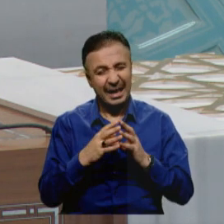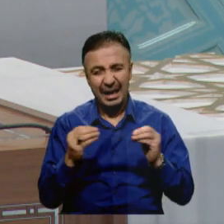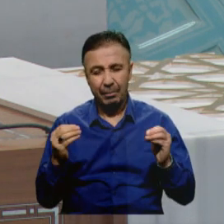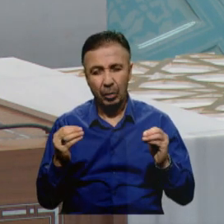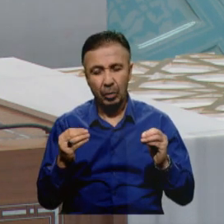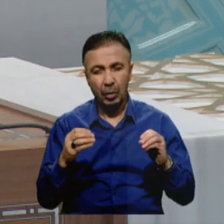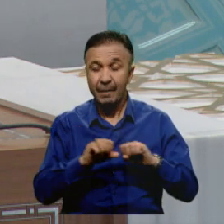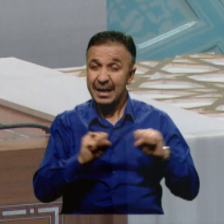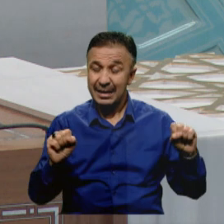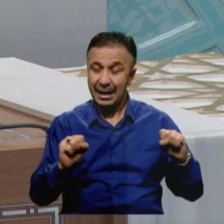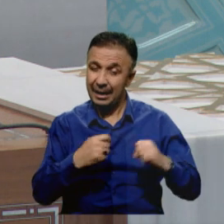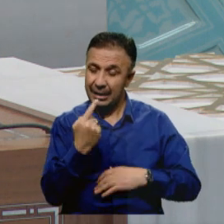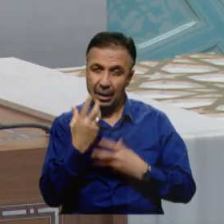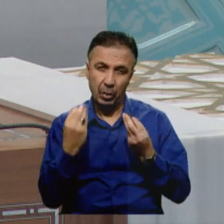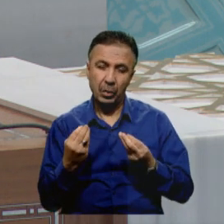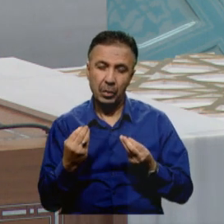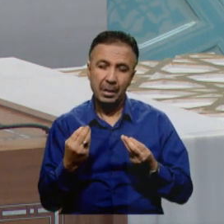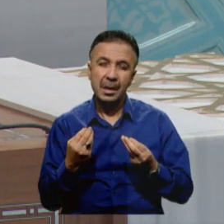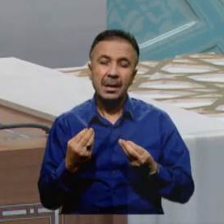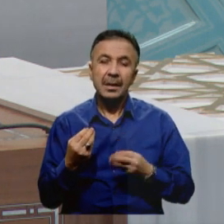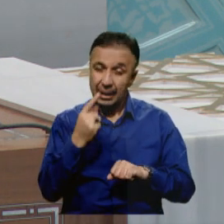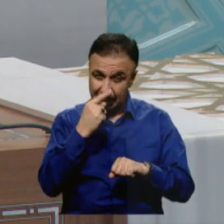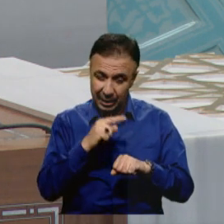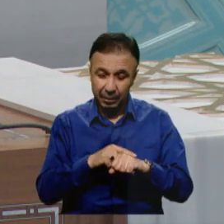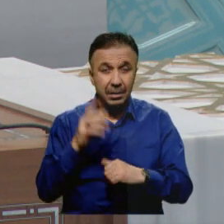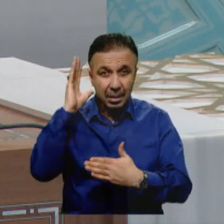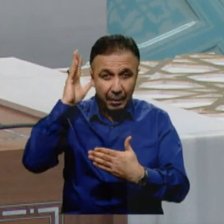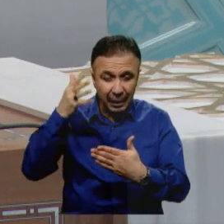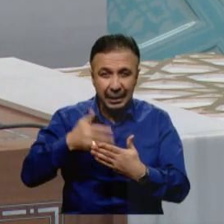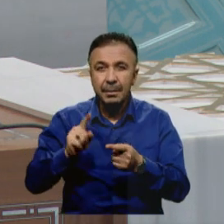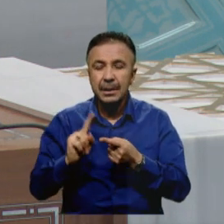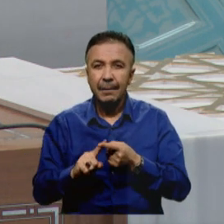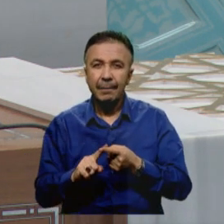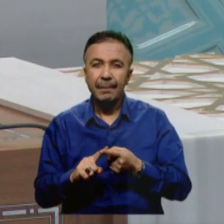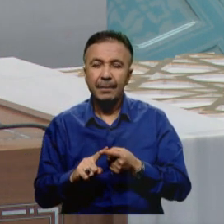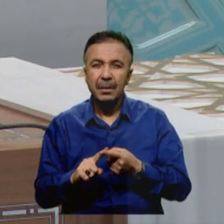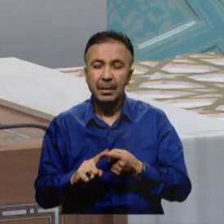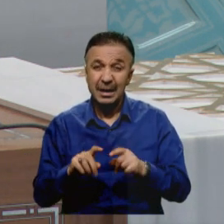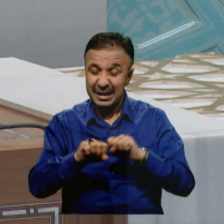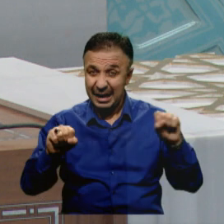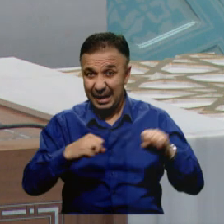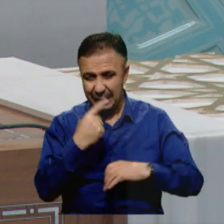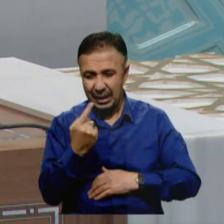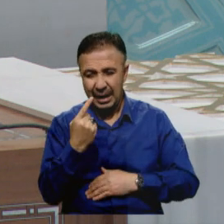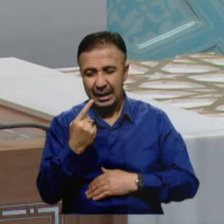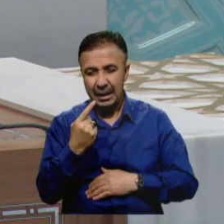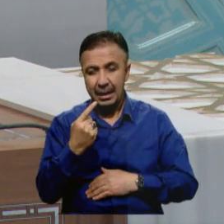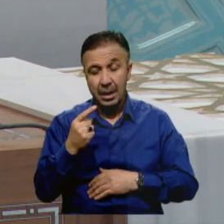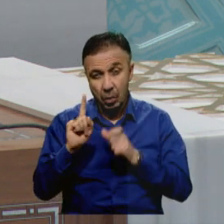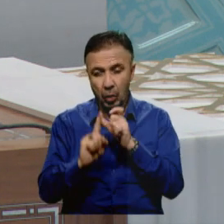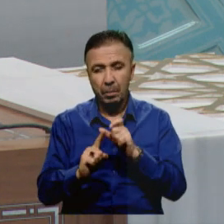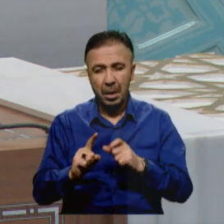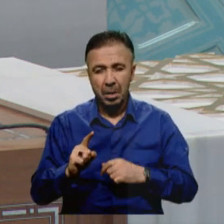getiriyor. Tabir caizse inancımızı, ibadetlerimizi de tahşişten korumak ne demek? Riya,